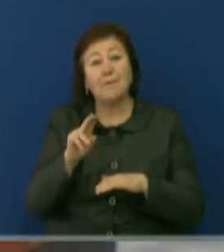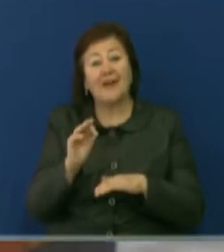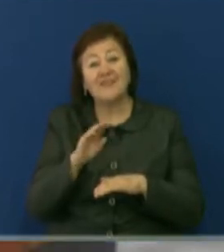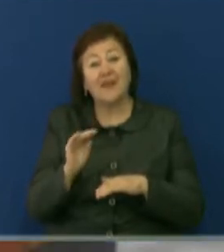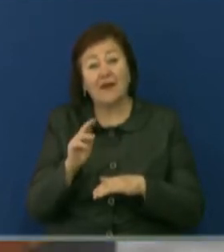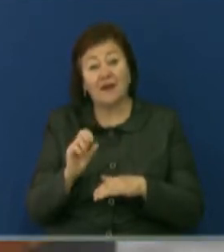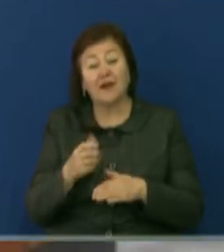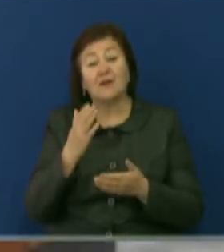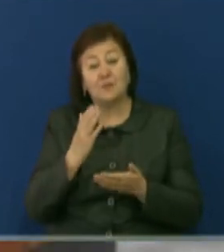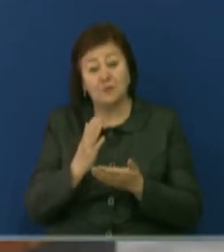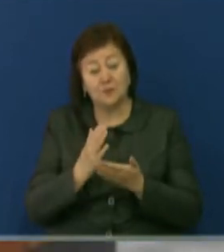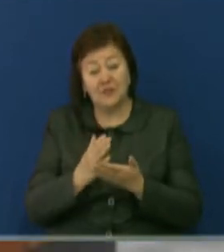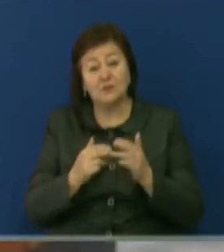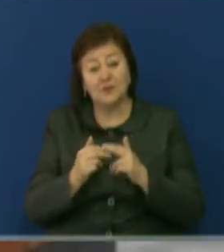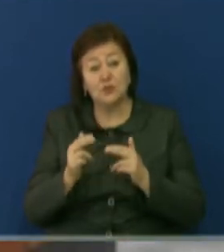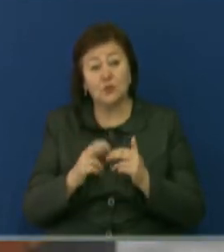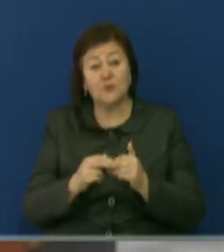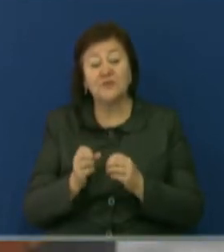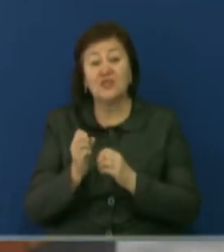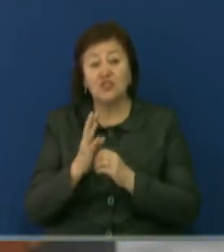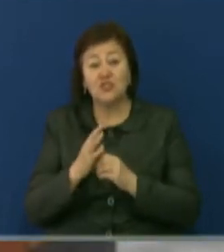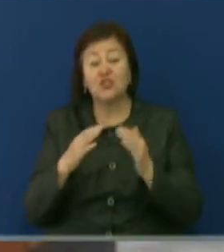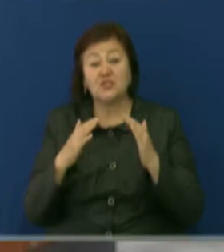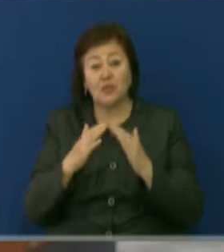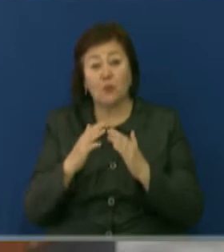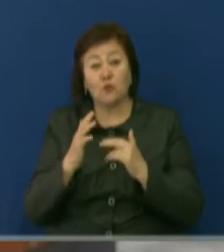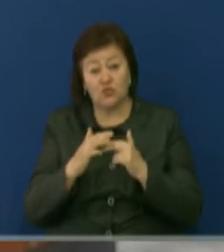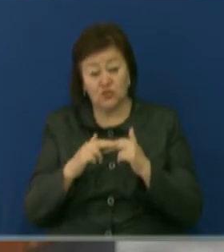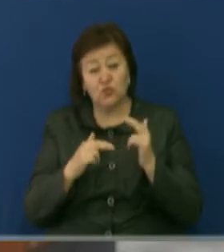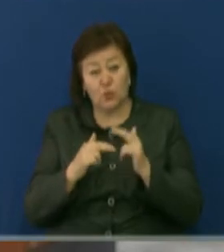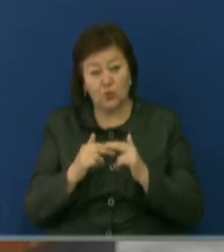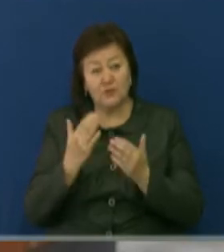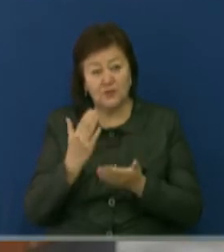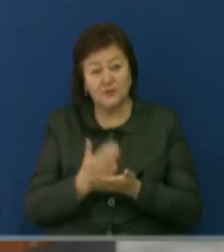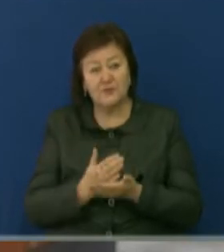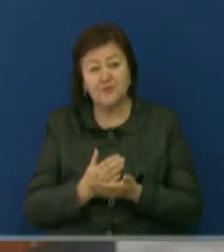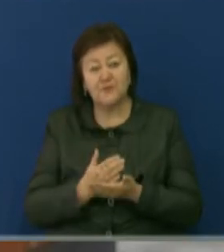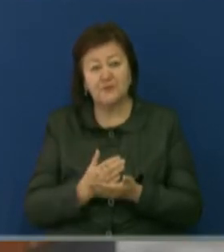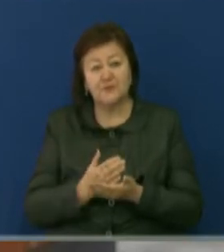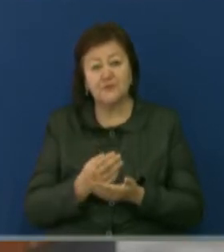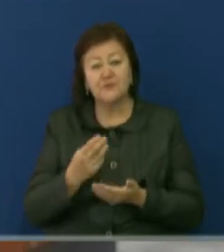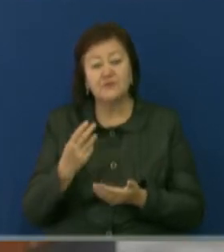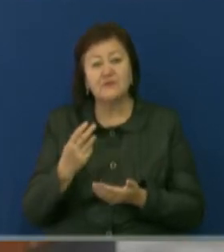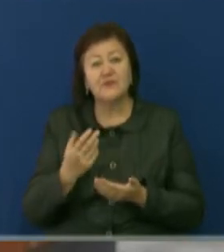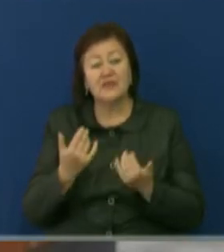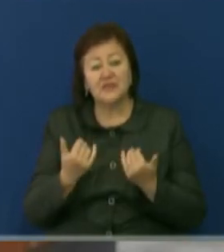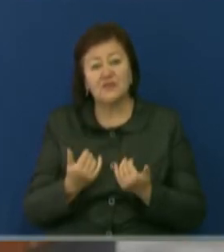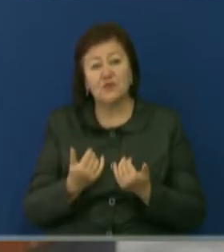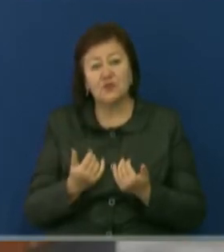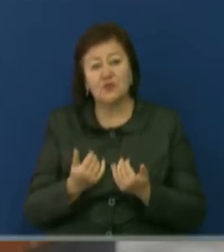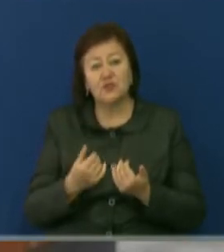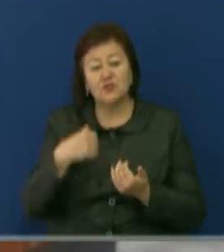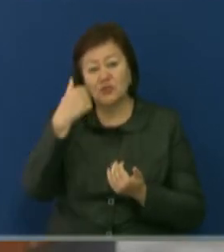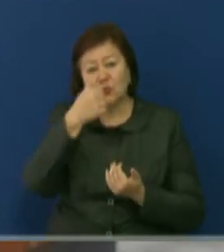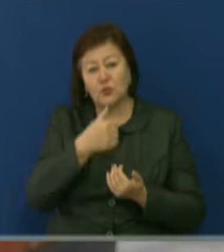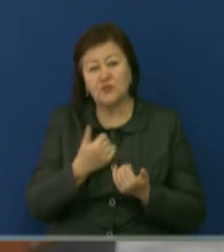Қазіргі уақытта 32 тұрғын үй құрылыс жүргізілуде, бұл 173 мың шаршы метр, 2200 пәтер. Биылғы жылы сол аталған